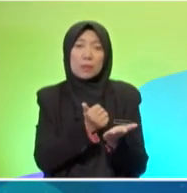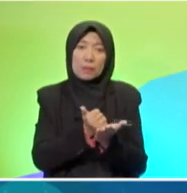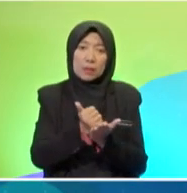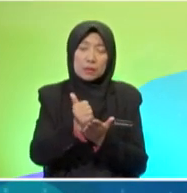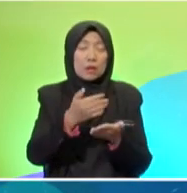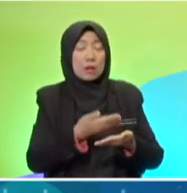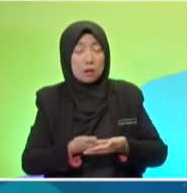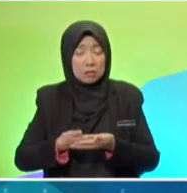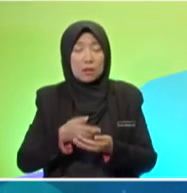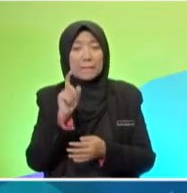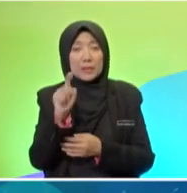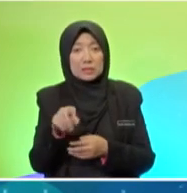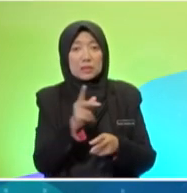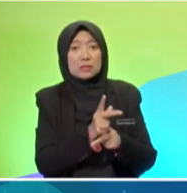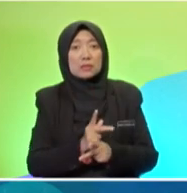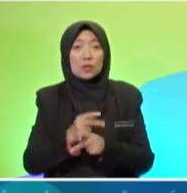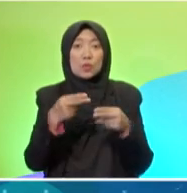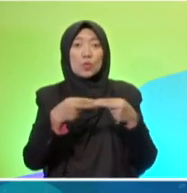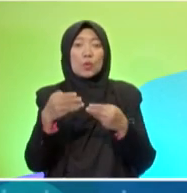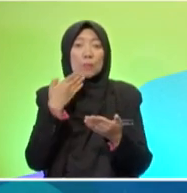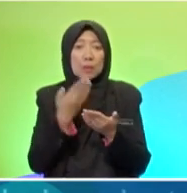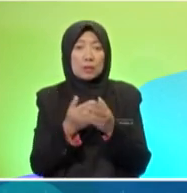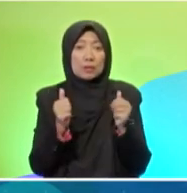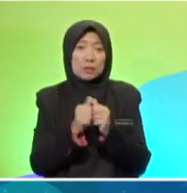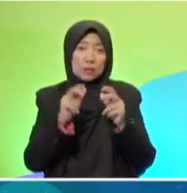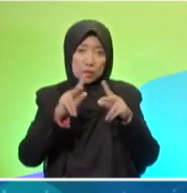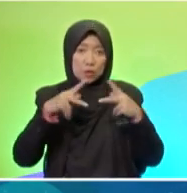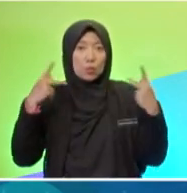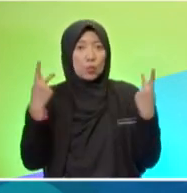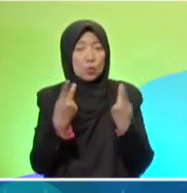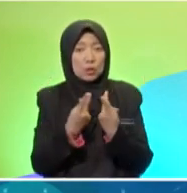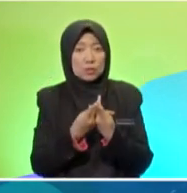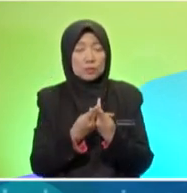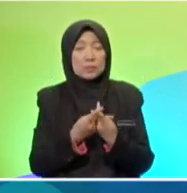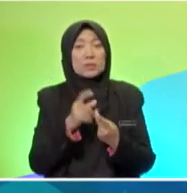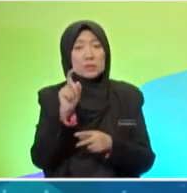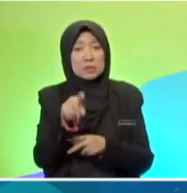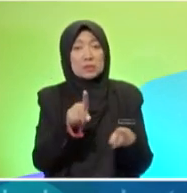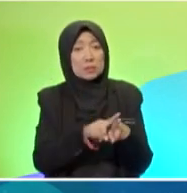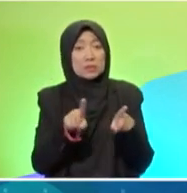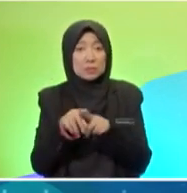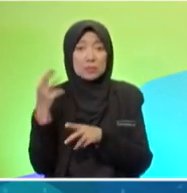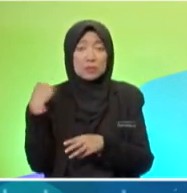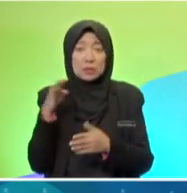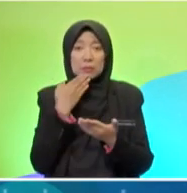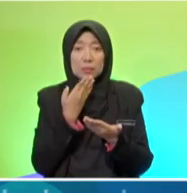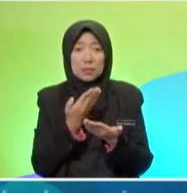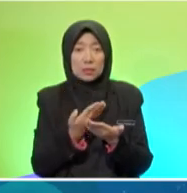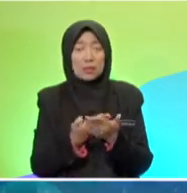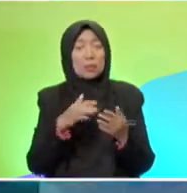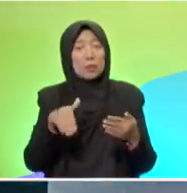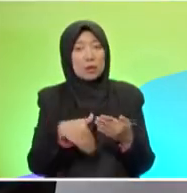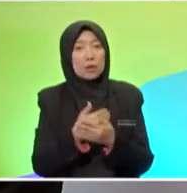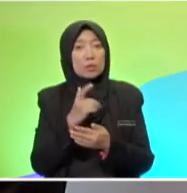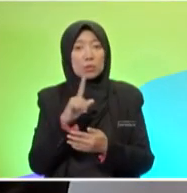kinerja hubungannya baik dengan ibu bapak dan ahli keluarga yang lain karena ada hubungan yang baik sesama mereka barulah tak berlaku bendera